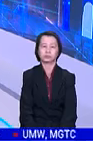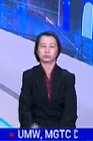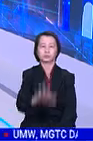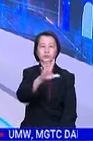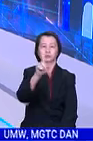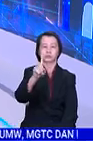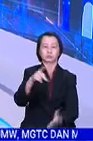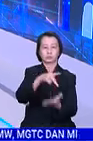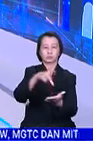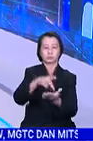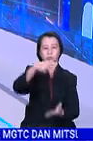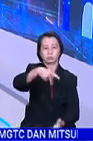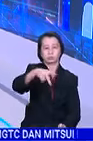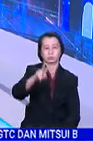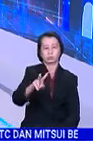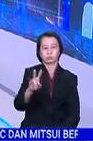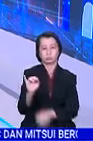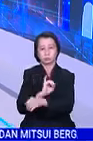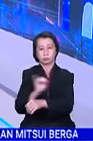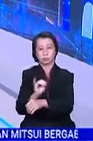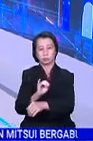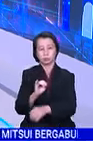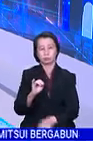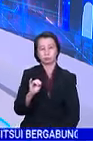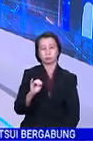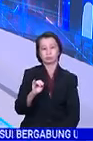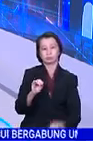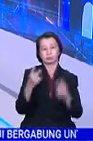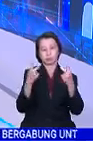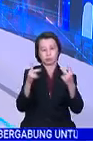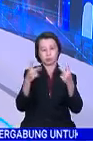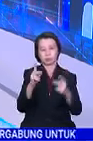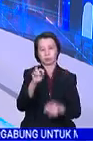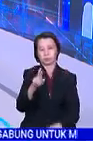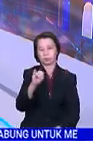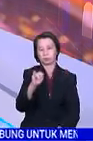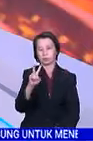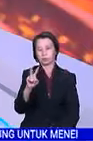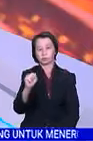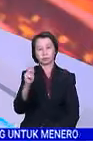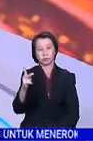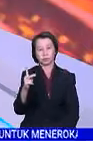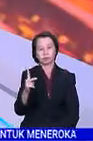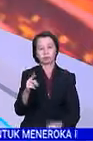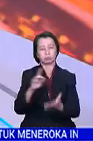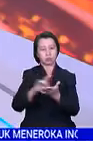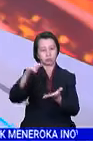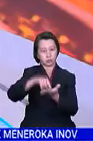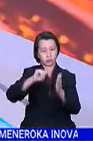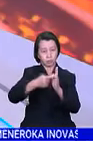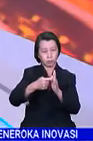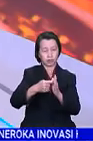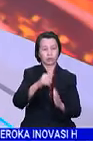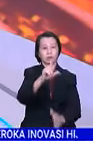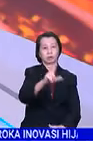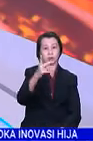Lima pusat pemberian vaksin industri bagi program vaksinasi industri peruncitan REVAC memulakan operasi minggu ini di Lembah